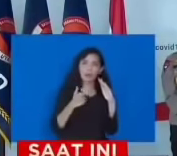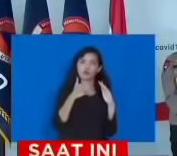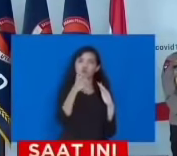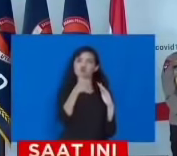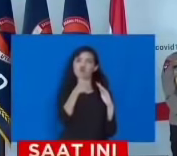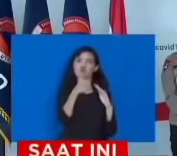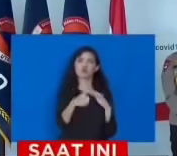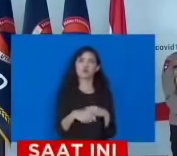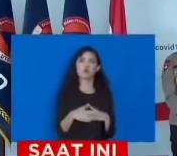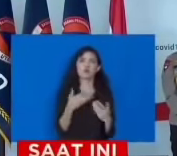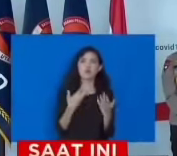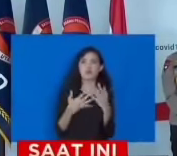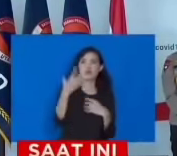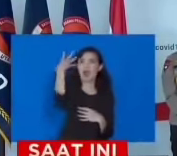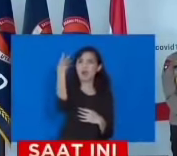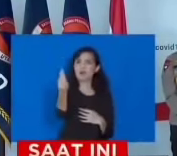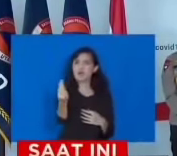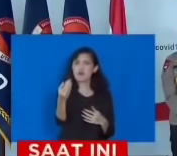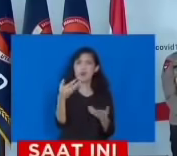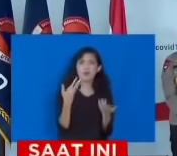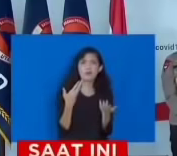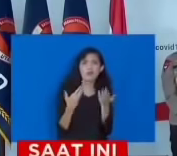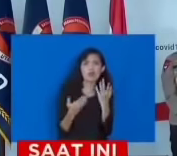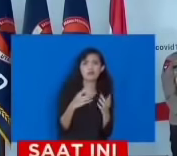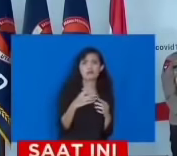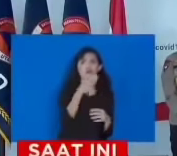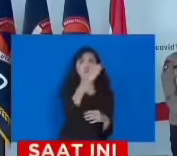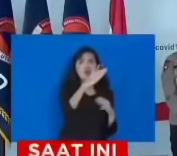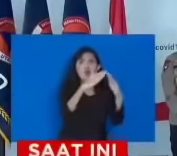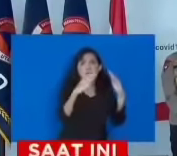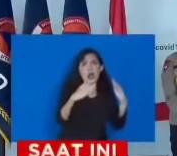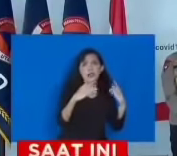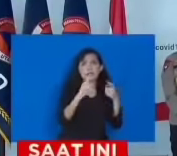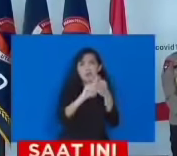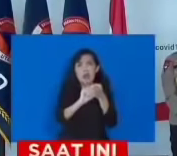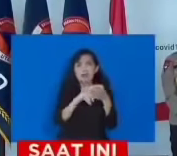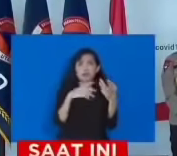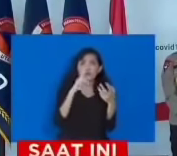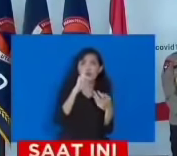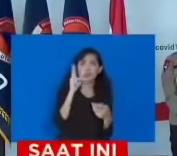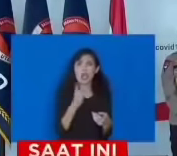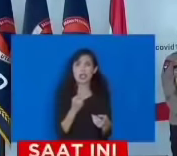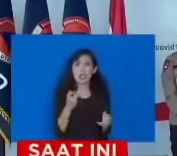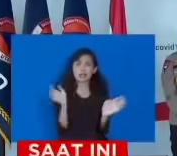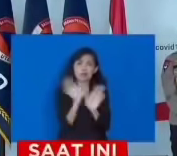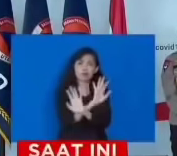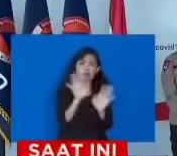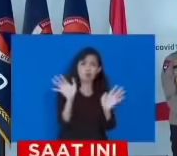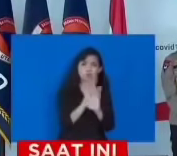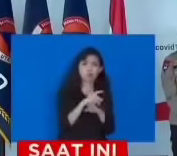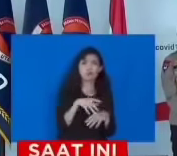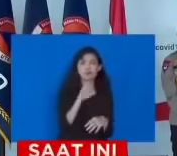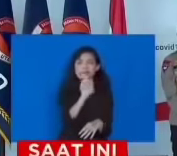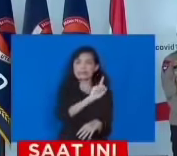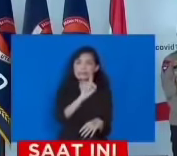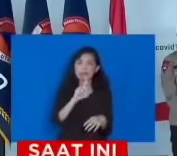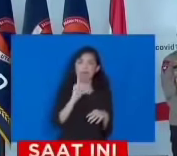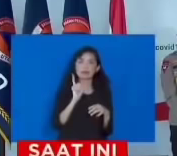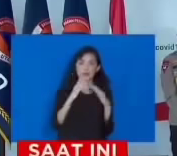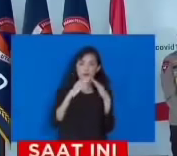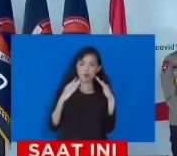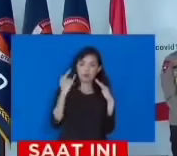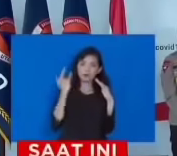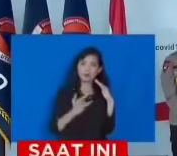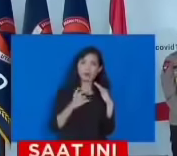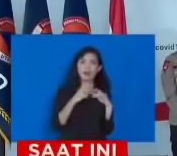Apakah ke kampung, apakah ke rumah saudara, ataukah tempat lain. Tidak dilakukan, karena inilah upaya kita untuk